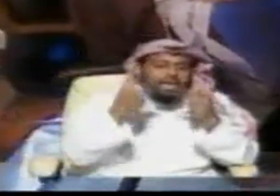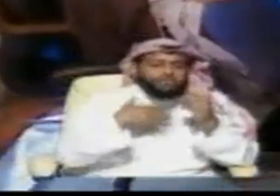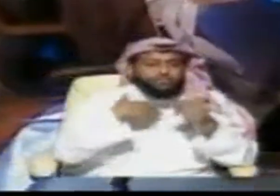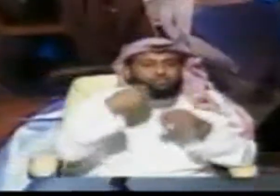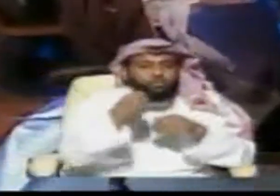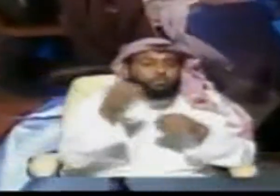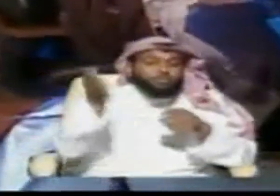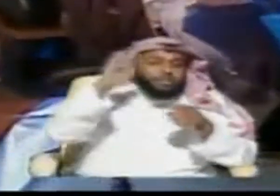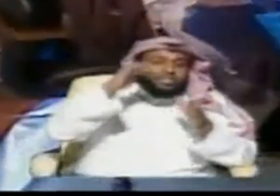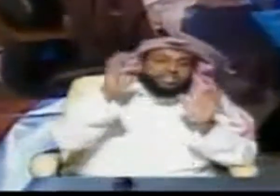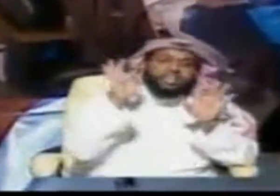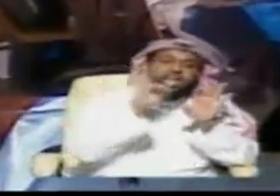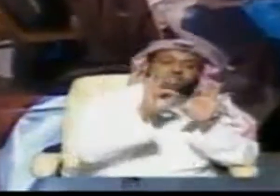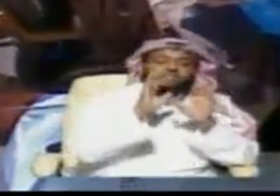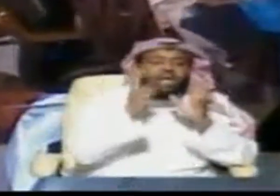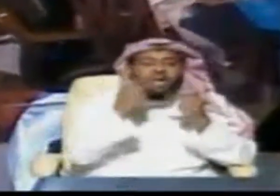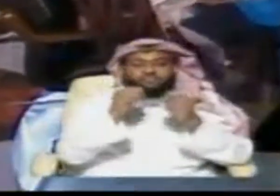تفضل.